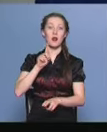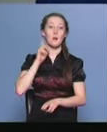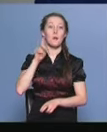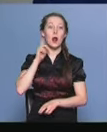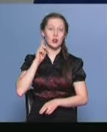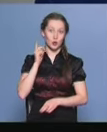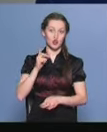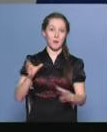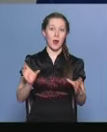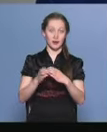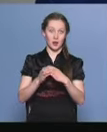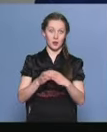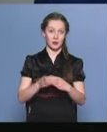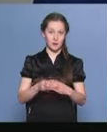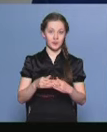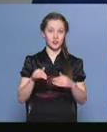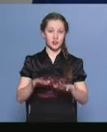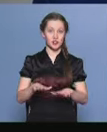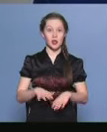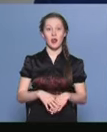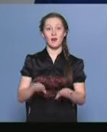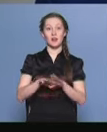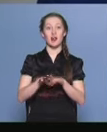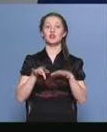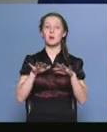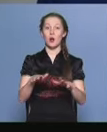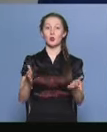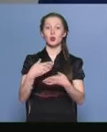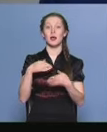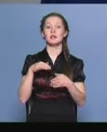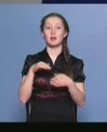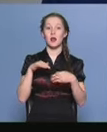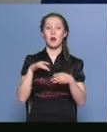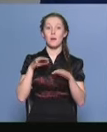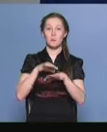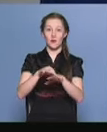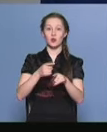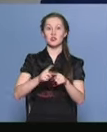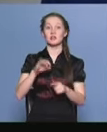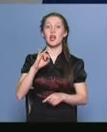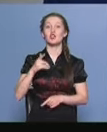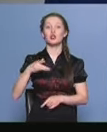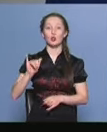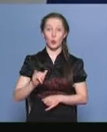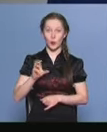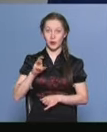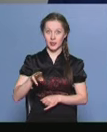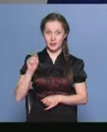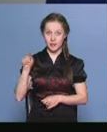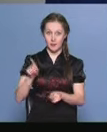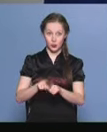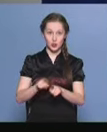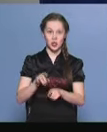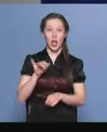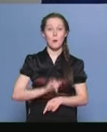Ижевску, помимо Удмуртского государственного университета, также проходит еще тест в Ижевском государственном техническом университете. А по